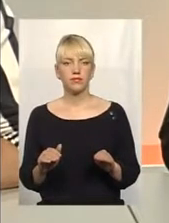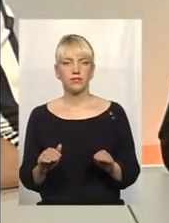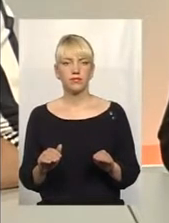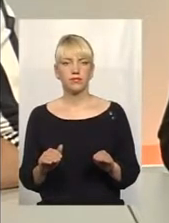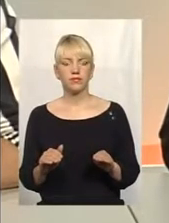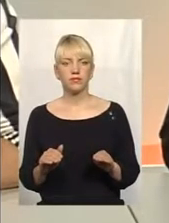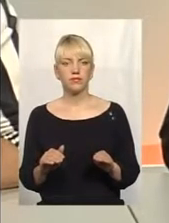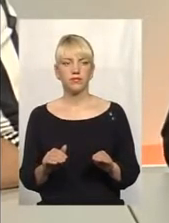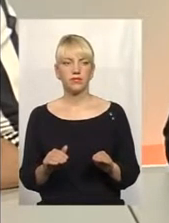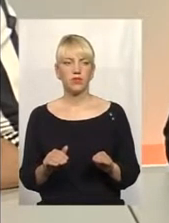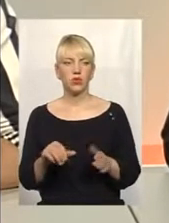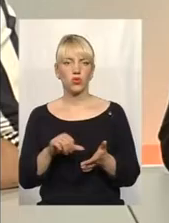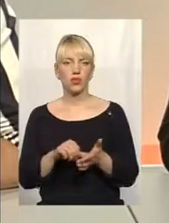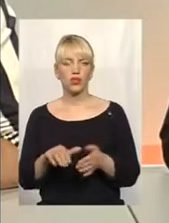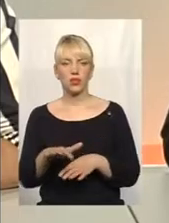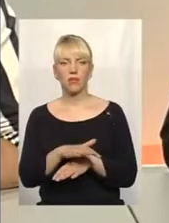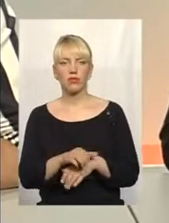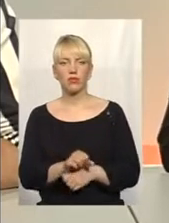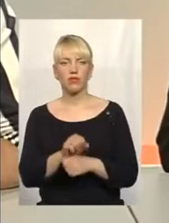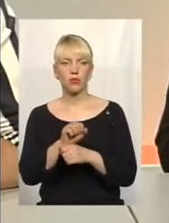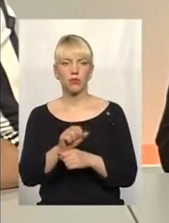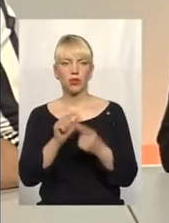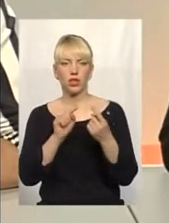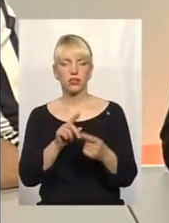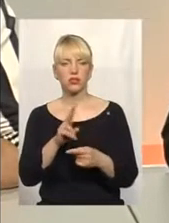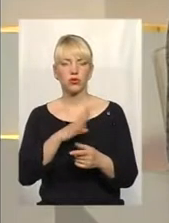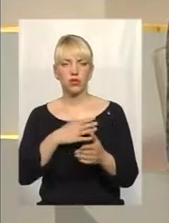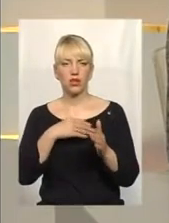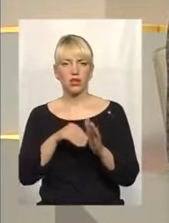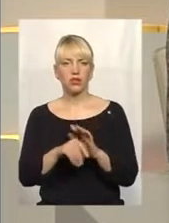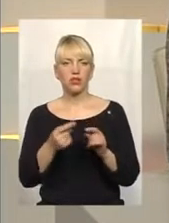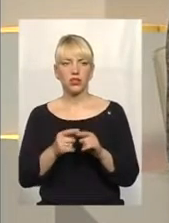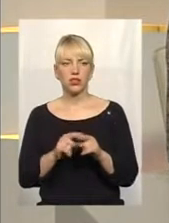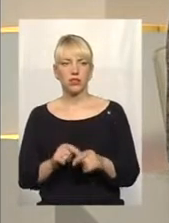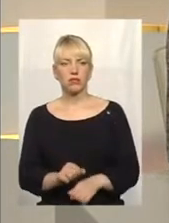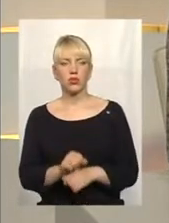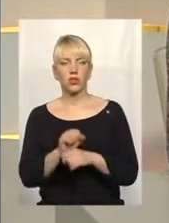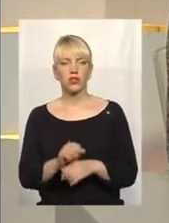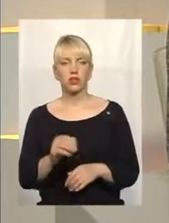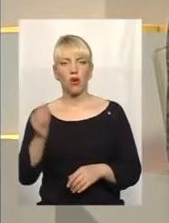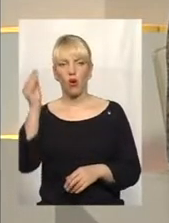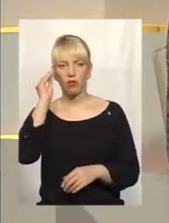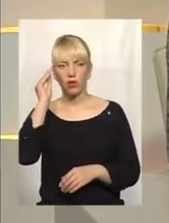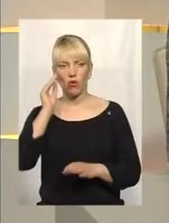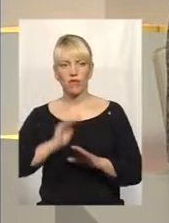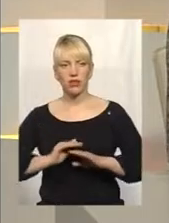учасників масових протестів, які загинули власне на цих масових протестах, обдаровані